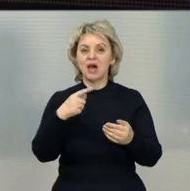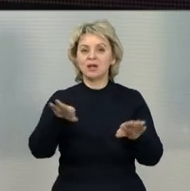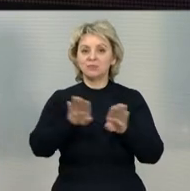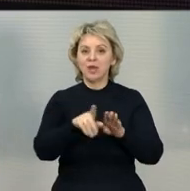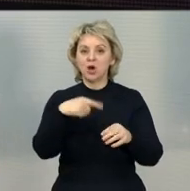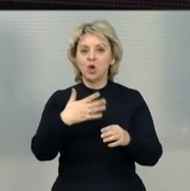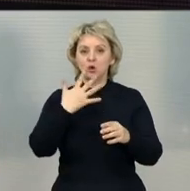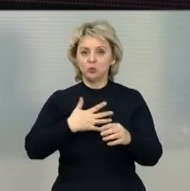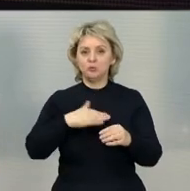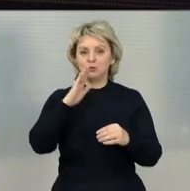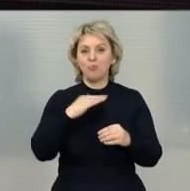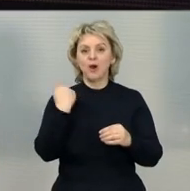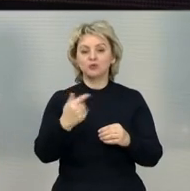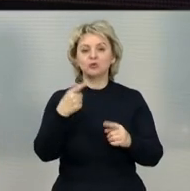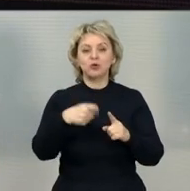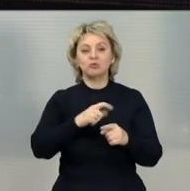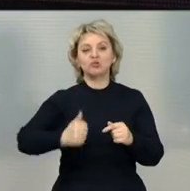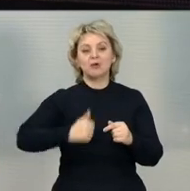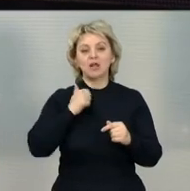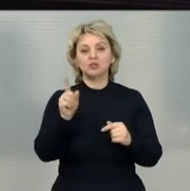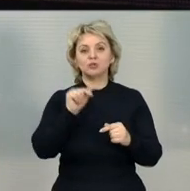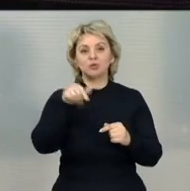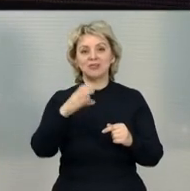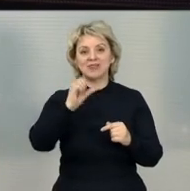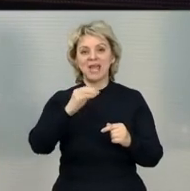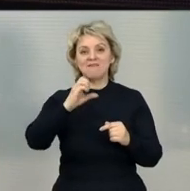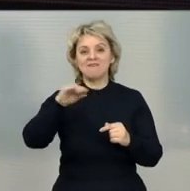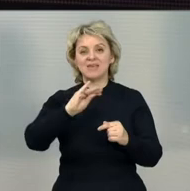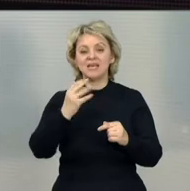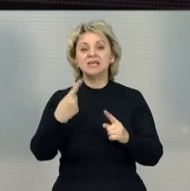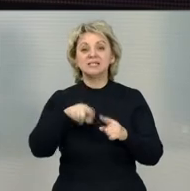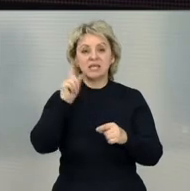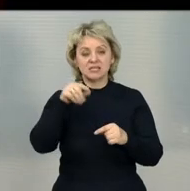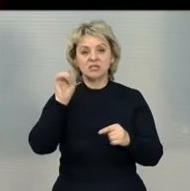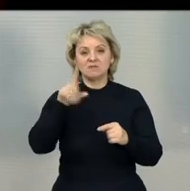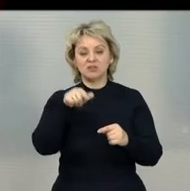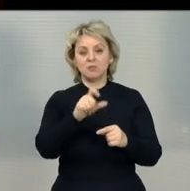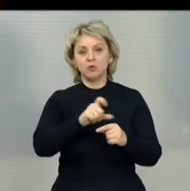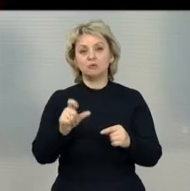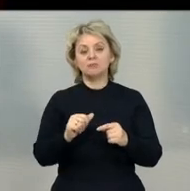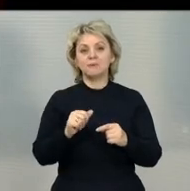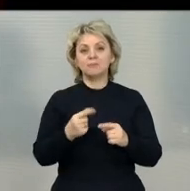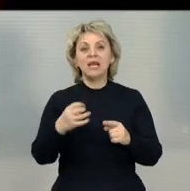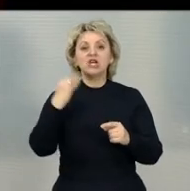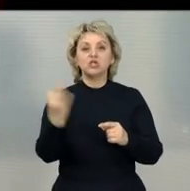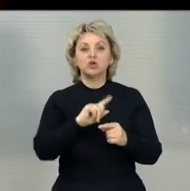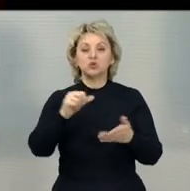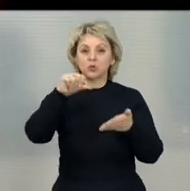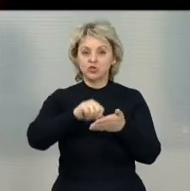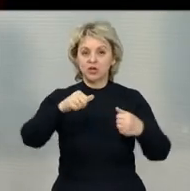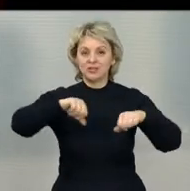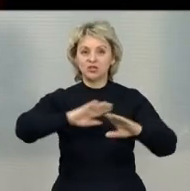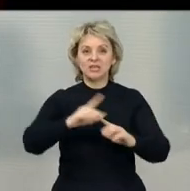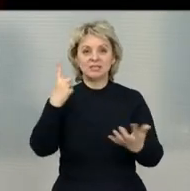он батюшку. И мы очень гордимся тем, что ты здесь, и особенно этими студентами. Интересно, что члены жюри